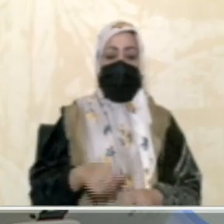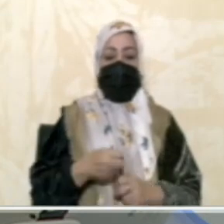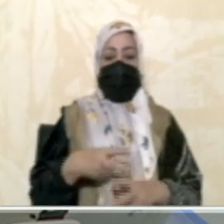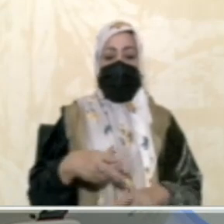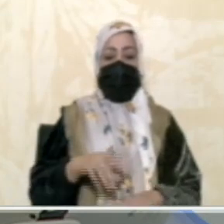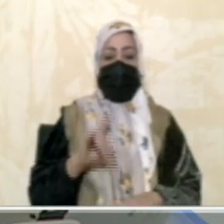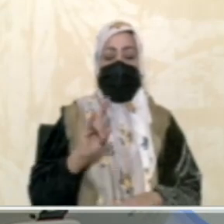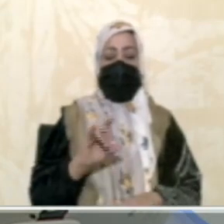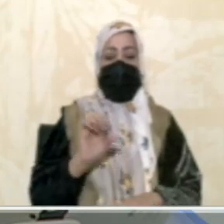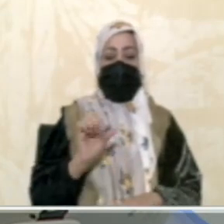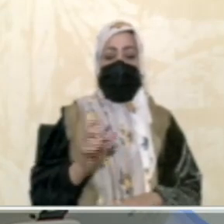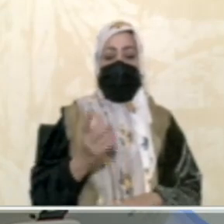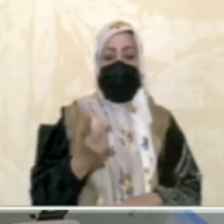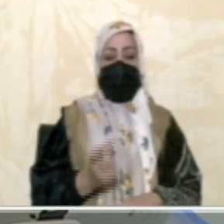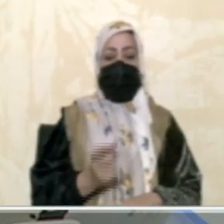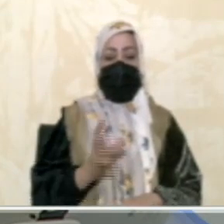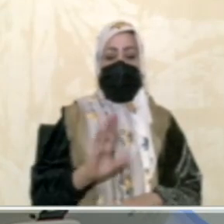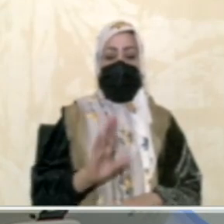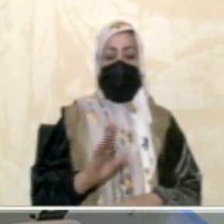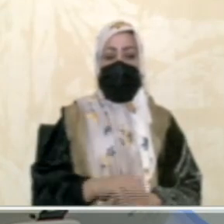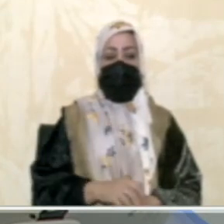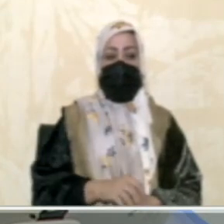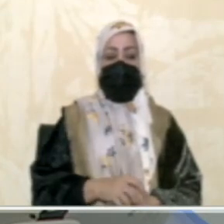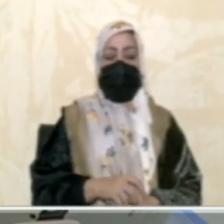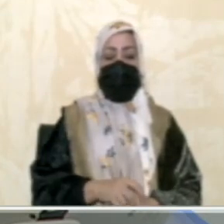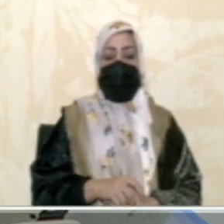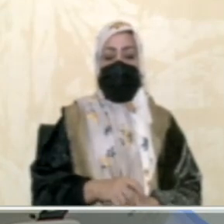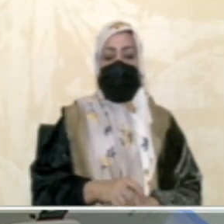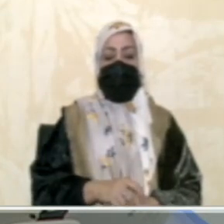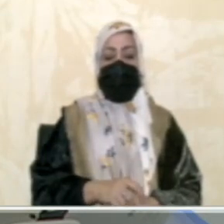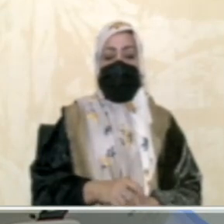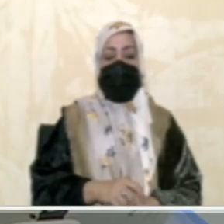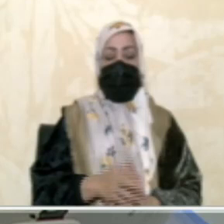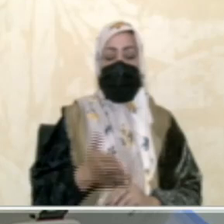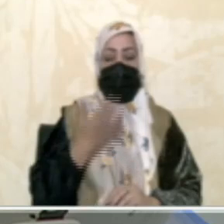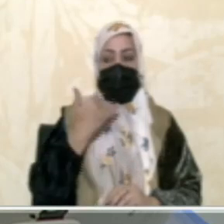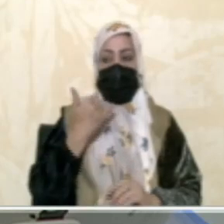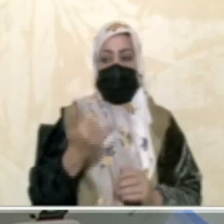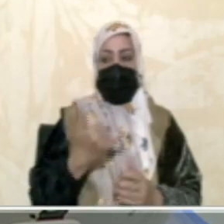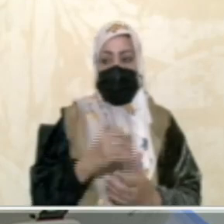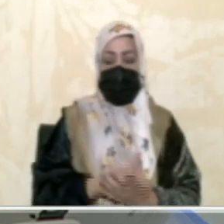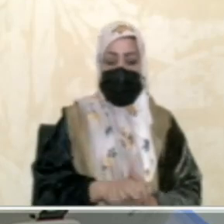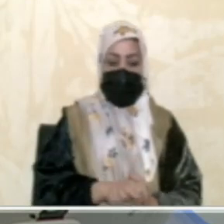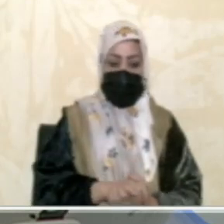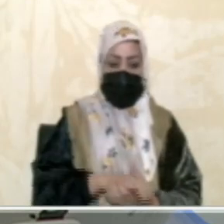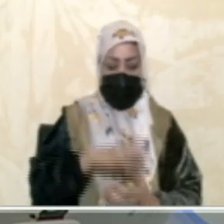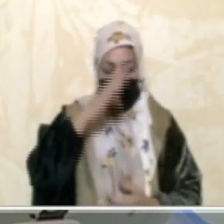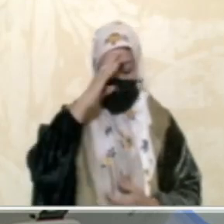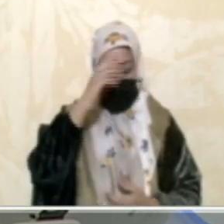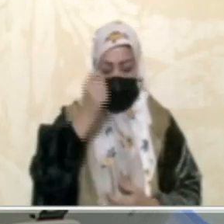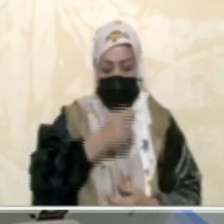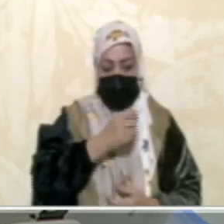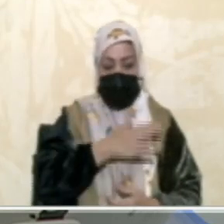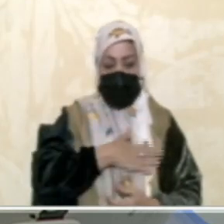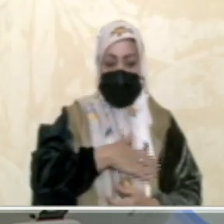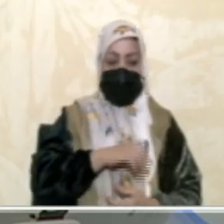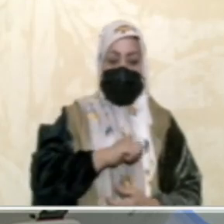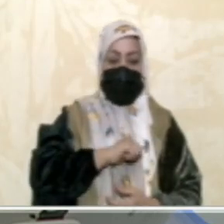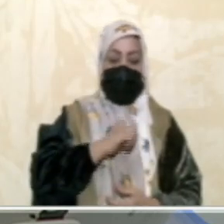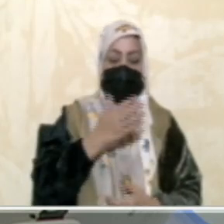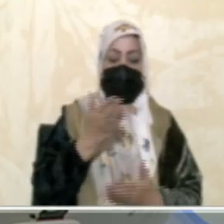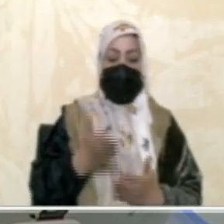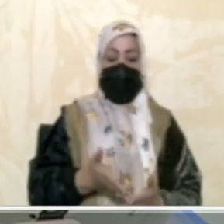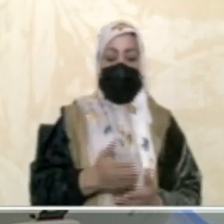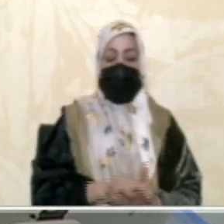الى وقوف عندها نعم يا يونس تفضل السلام عليكم وعليكم السلام اهلا وسهلا حياك الله وتحيه